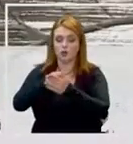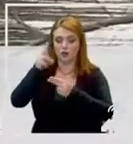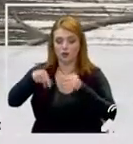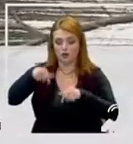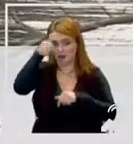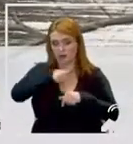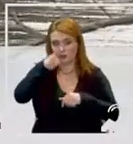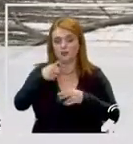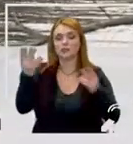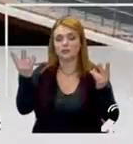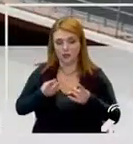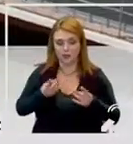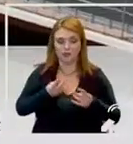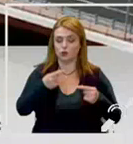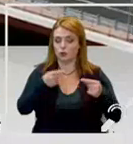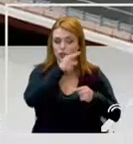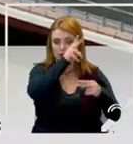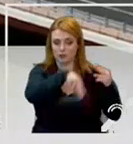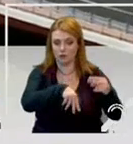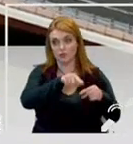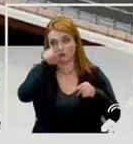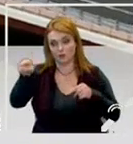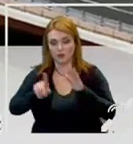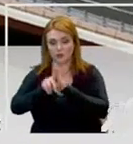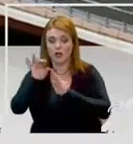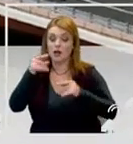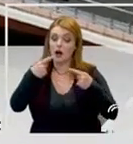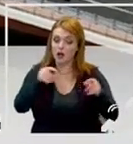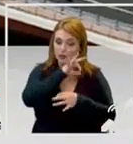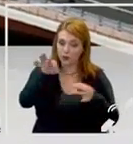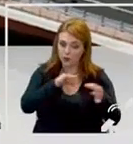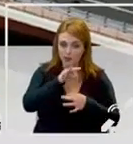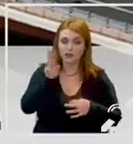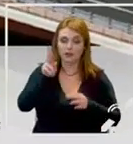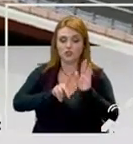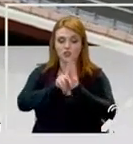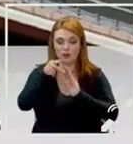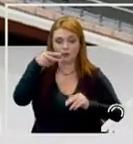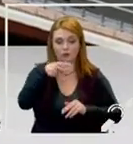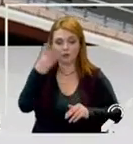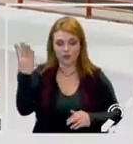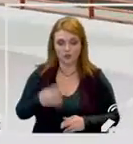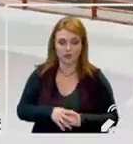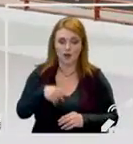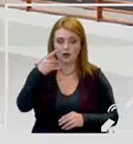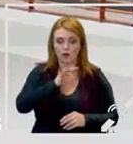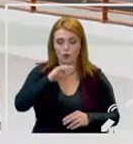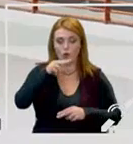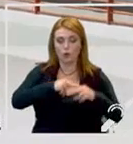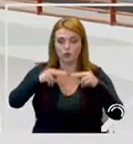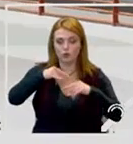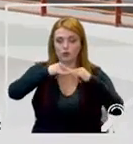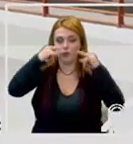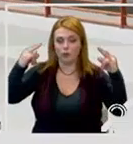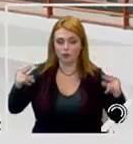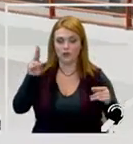acestui an ar trebui să se încheie. Un alt proiect ambițios care ar putea demara la finele anului 2024 se referă la construcția unui